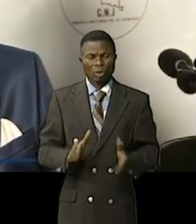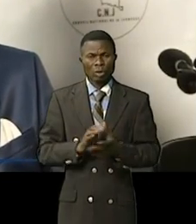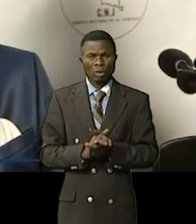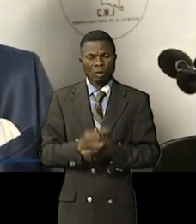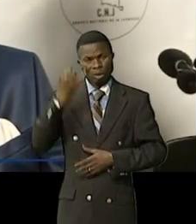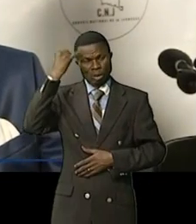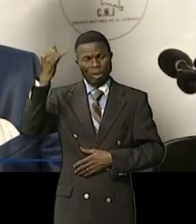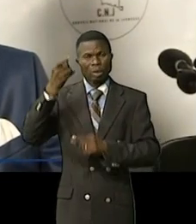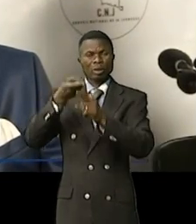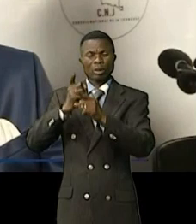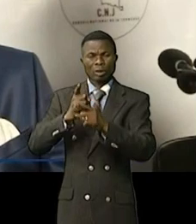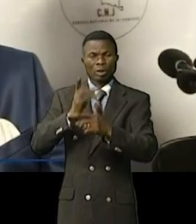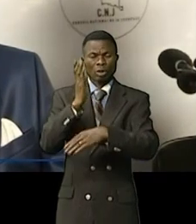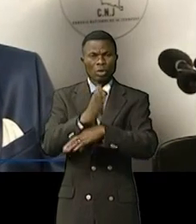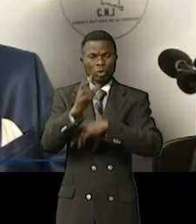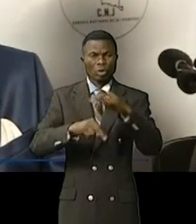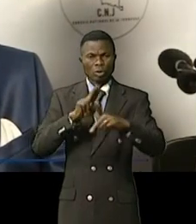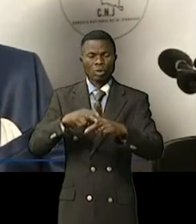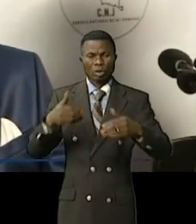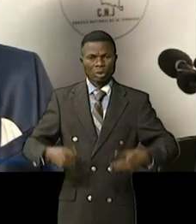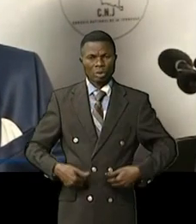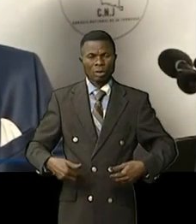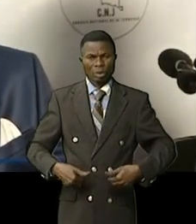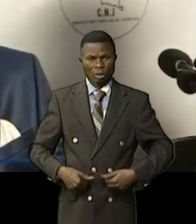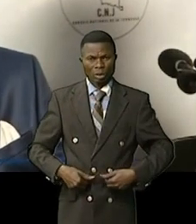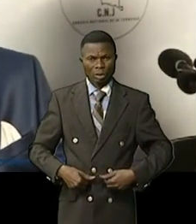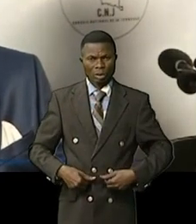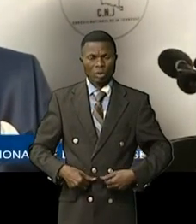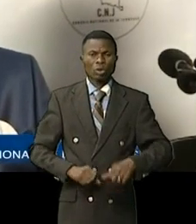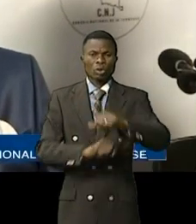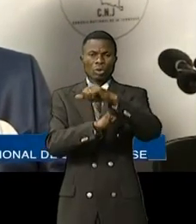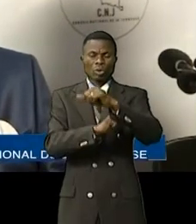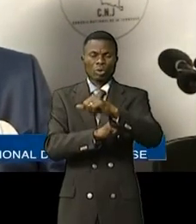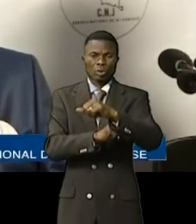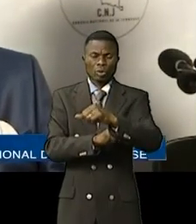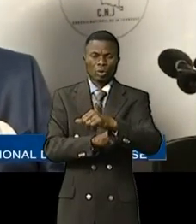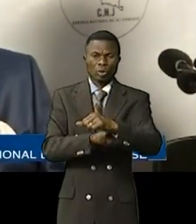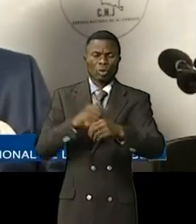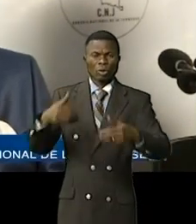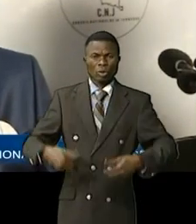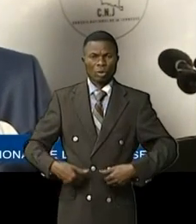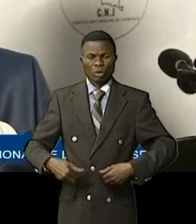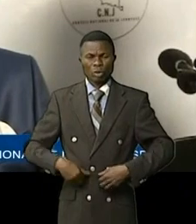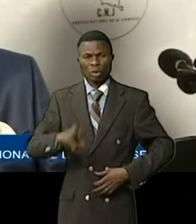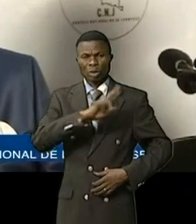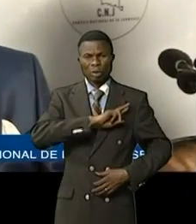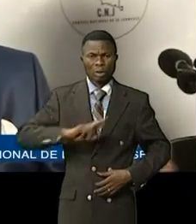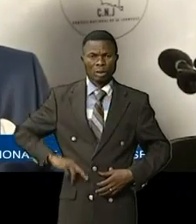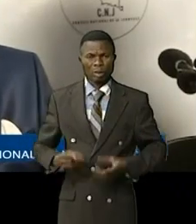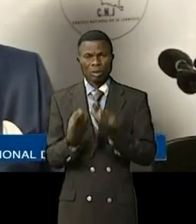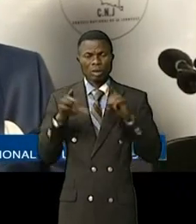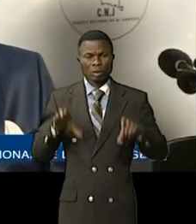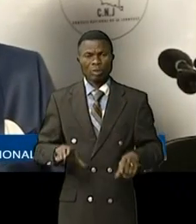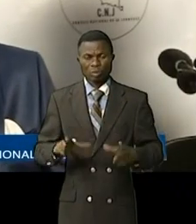initiative du Conseil national de la jeunesse par les biais des leaders des jeunes de la RDC